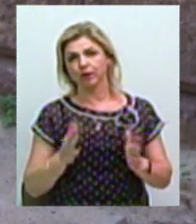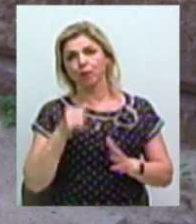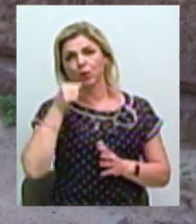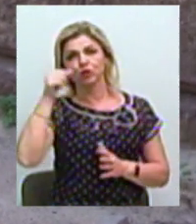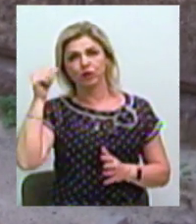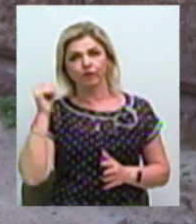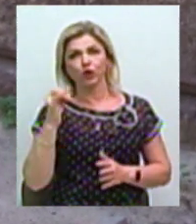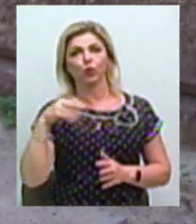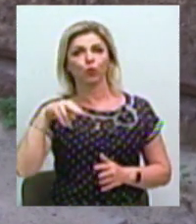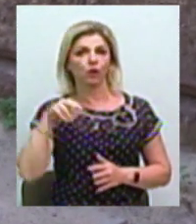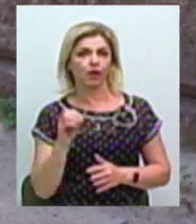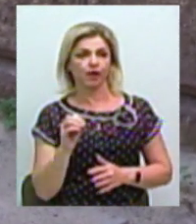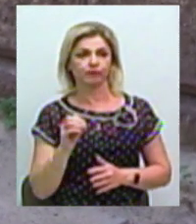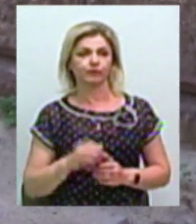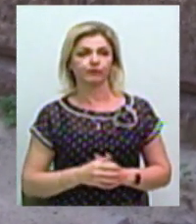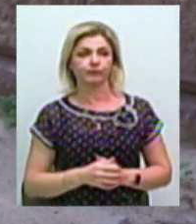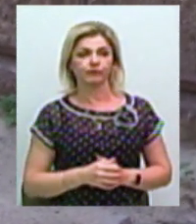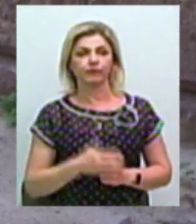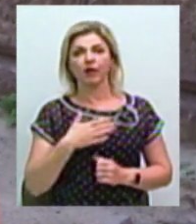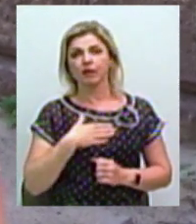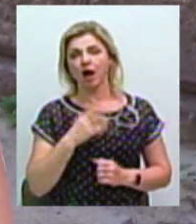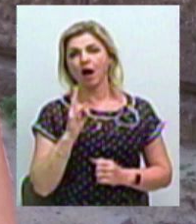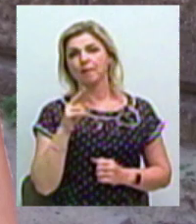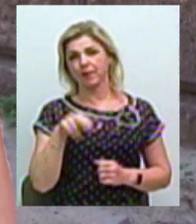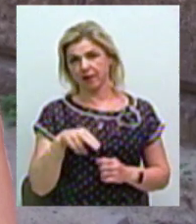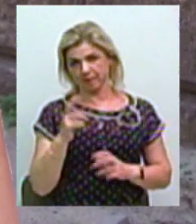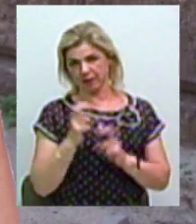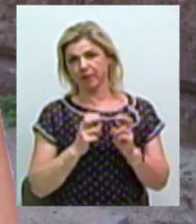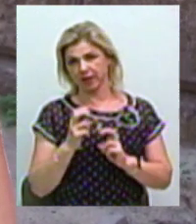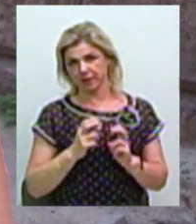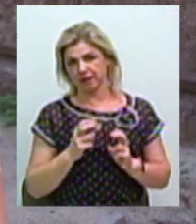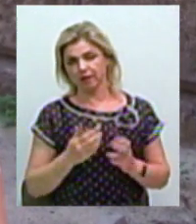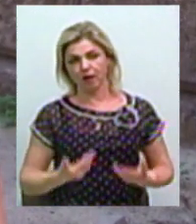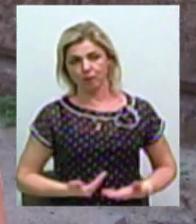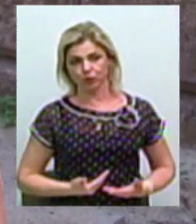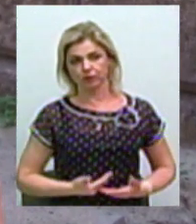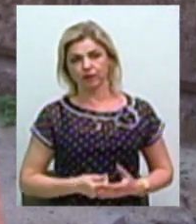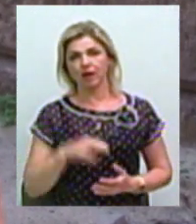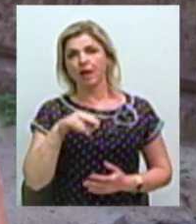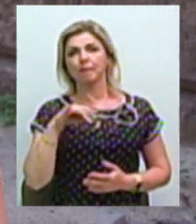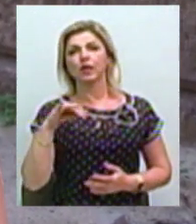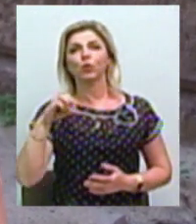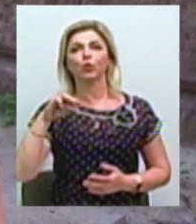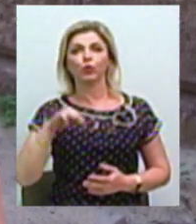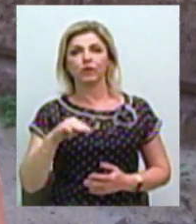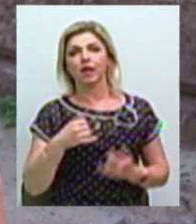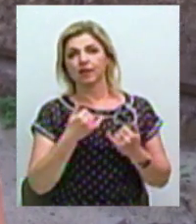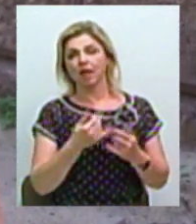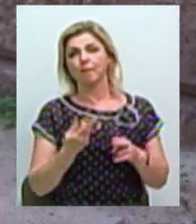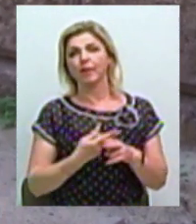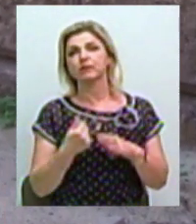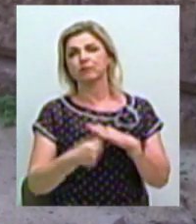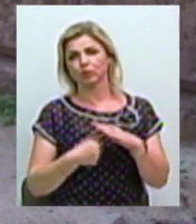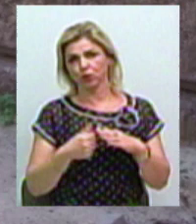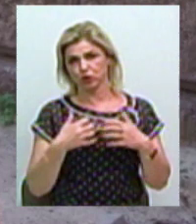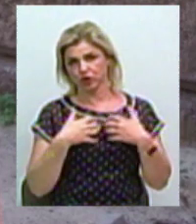в июле, когда на нашем КП, вот, так называемом приюте, да, для бездомных, уничтожили